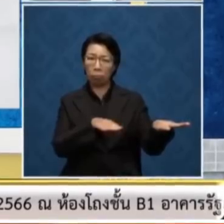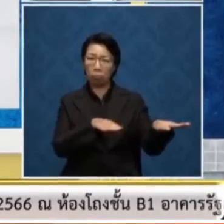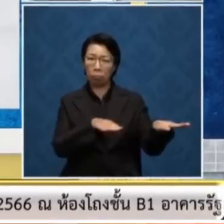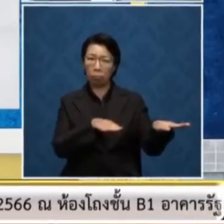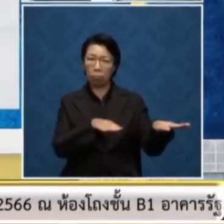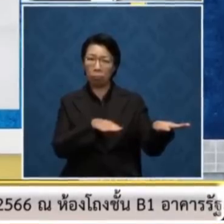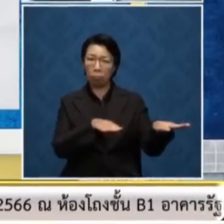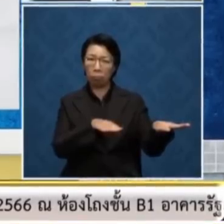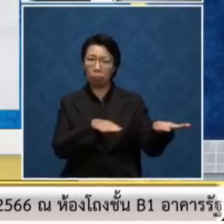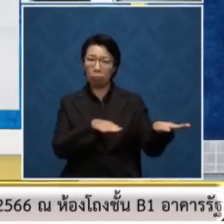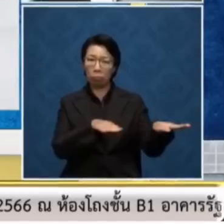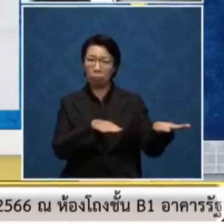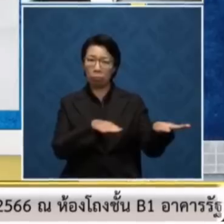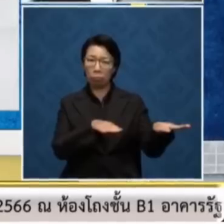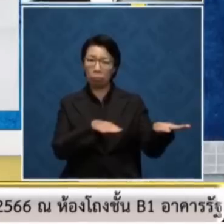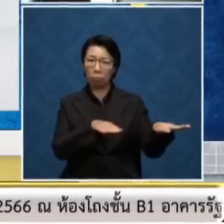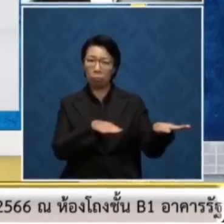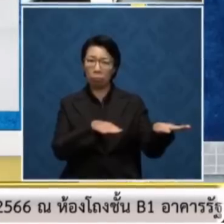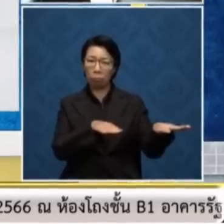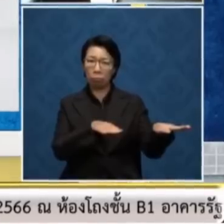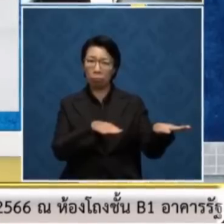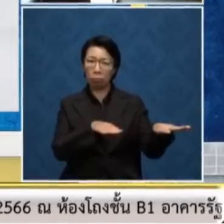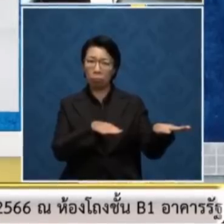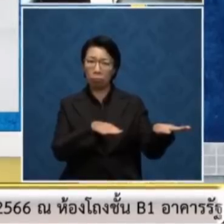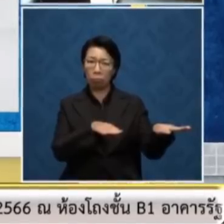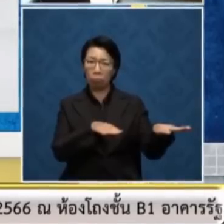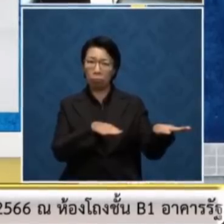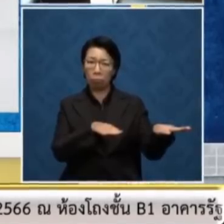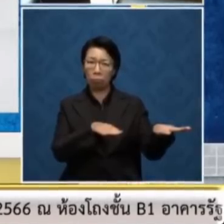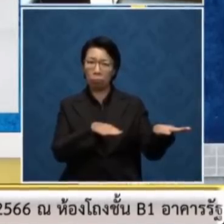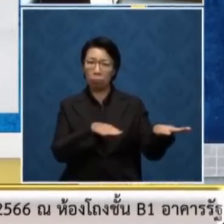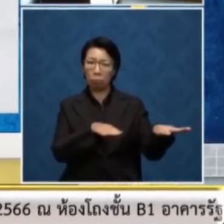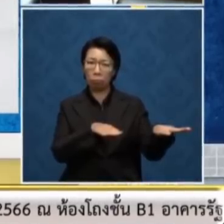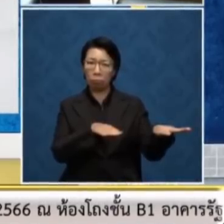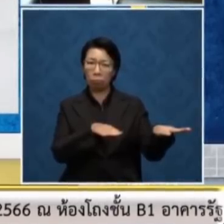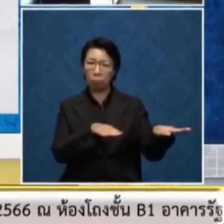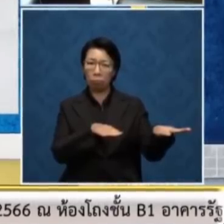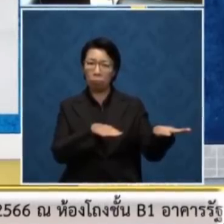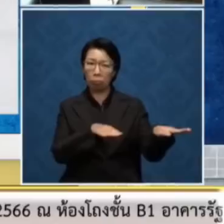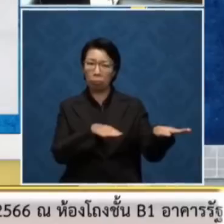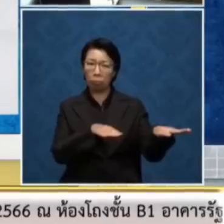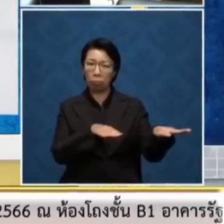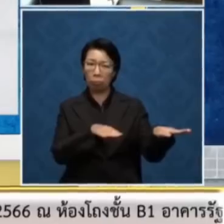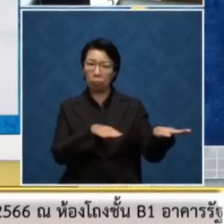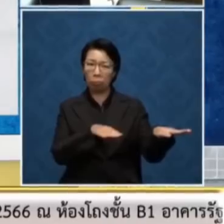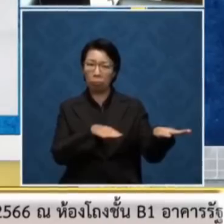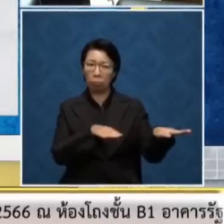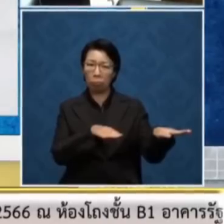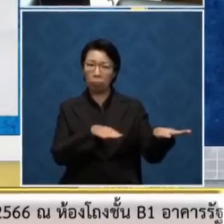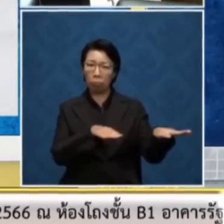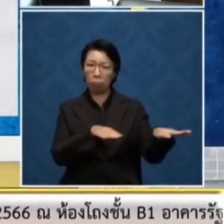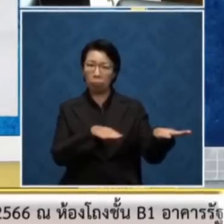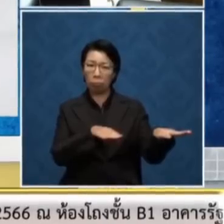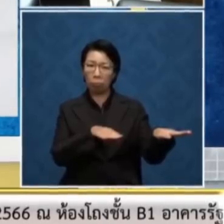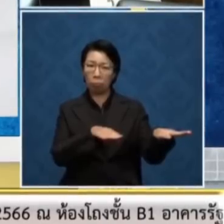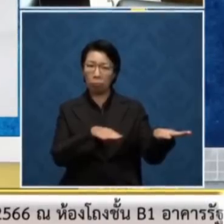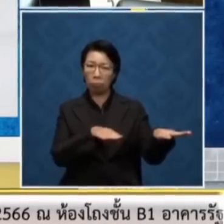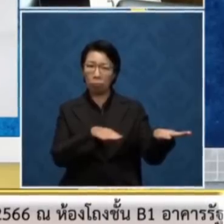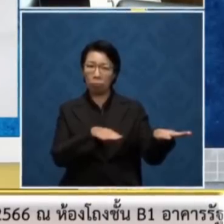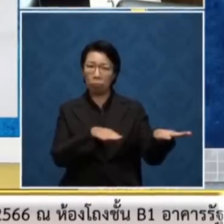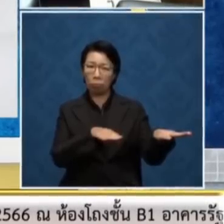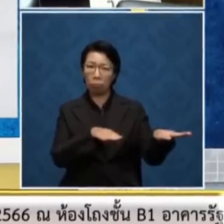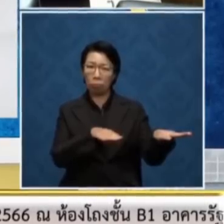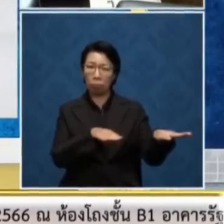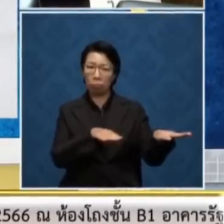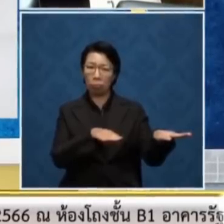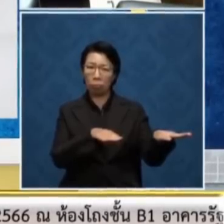ของอำนาจอธิปไตยและไม่มีอะไรที่จะมาหยุดยั้งการเปลี่ยนแปลงนี้ได้สำหรับคลิปนี้ขออนุญาต